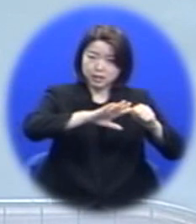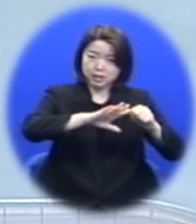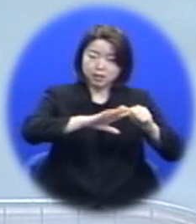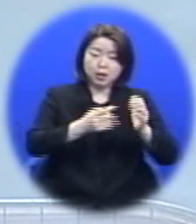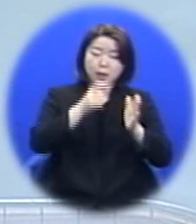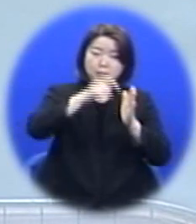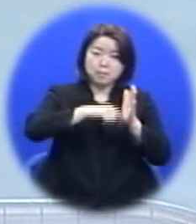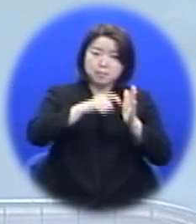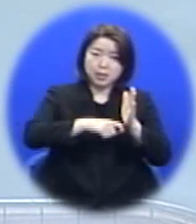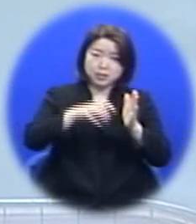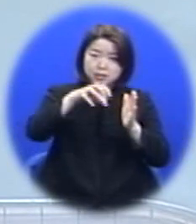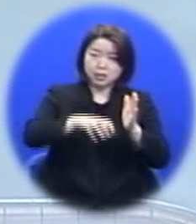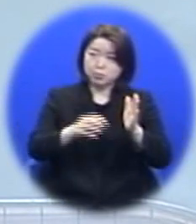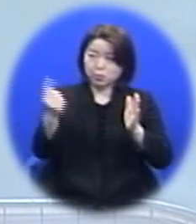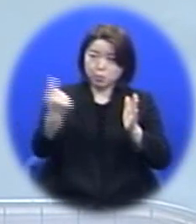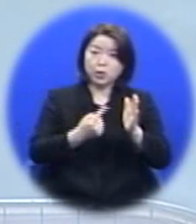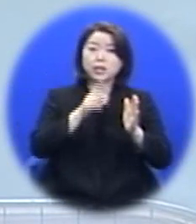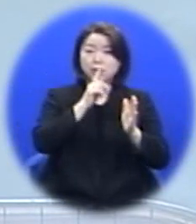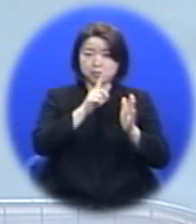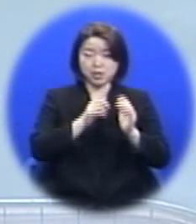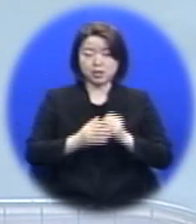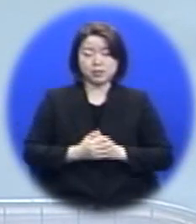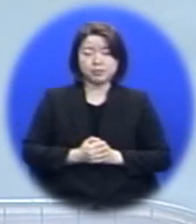돌아오겠다는 거예요.